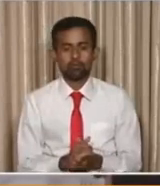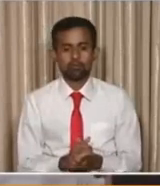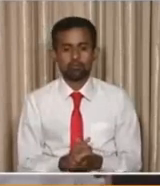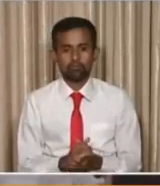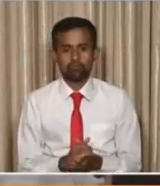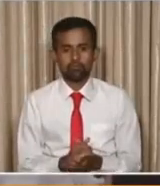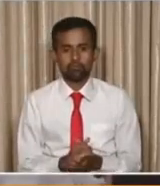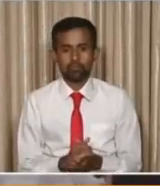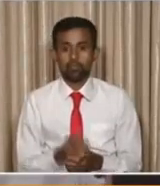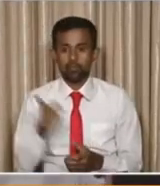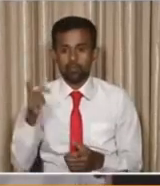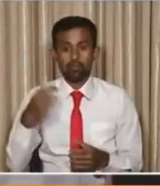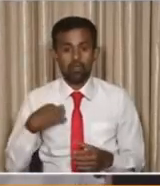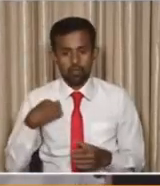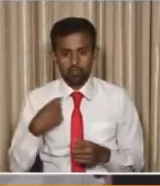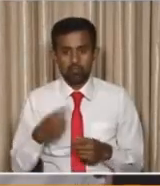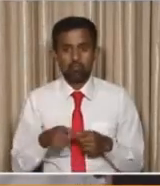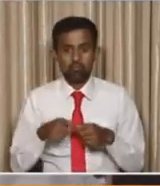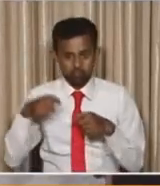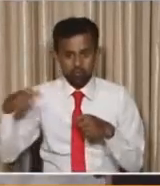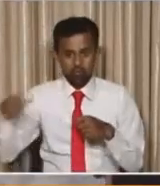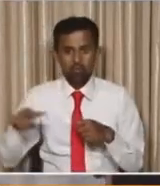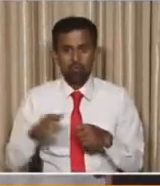මේක නෙමෙයි තේ. එයාගේ සූට් එකට ගෙවන්න ඕනේ.